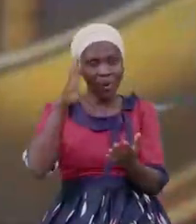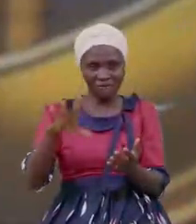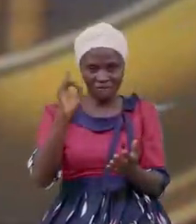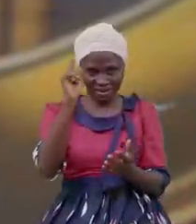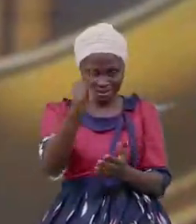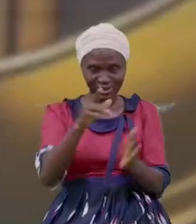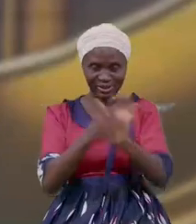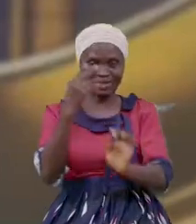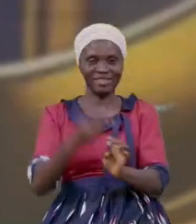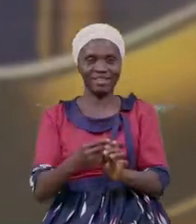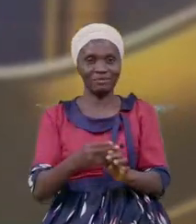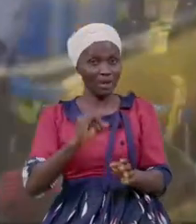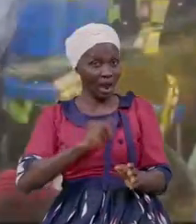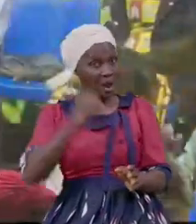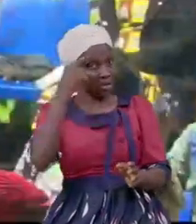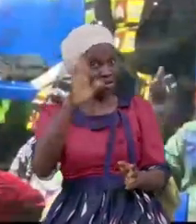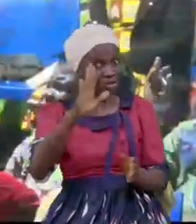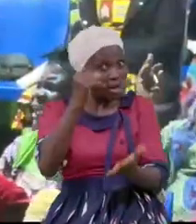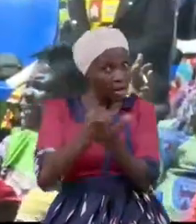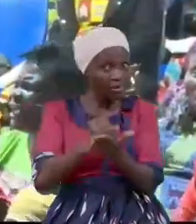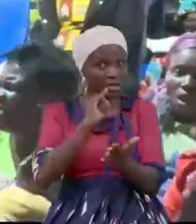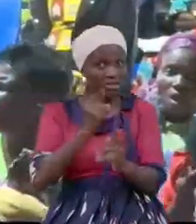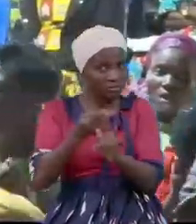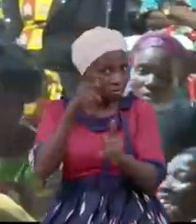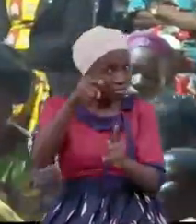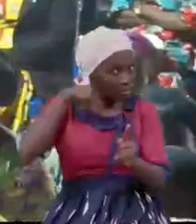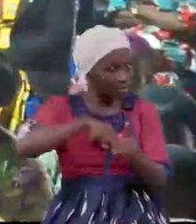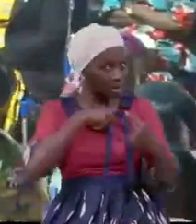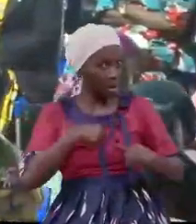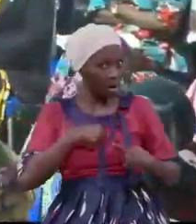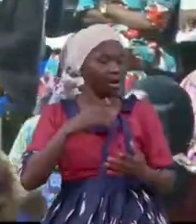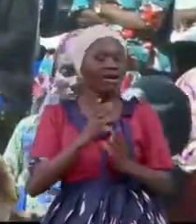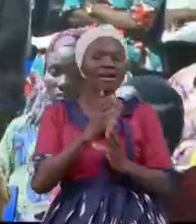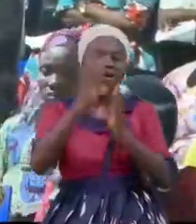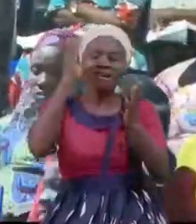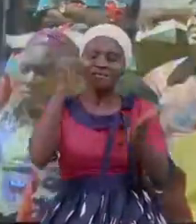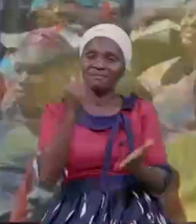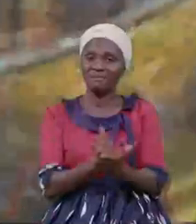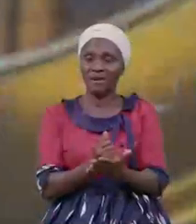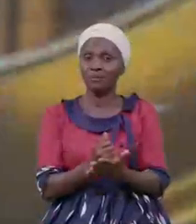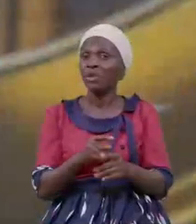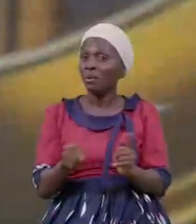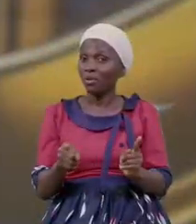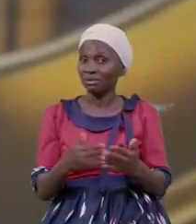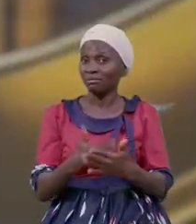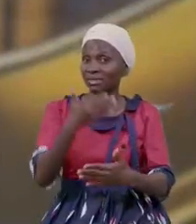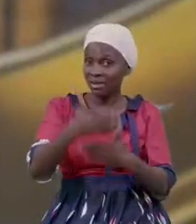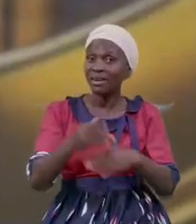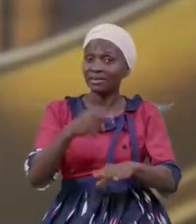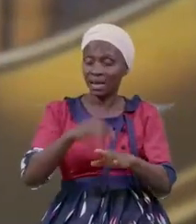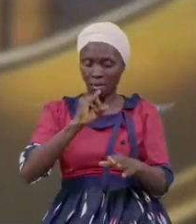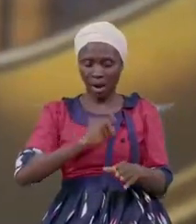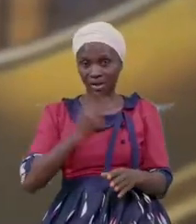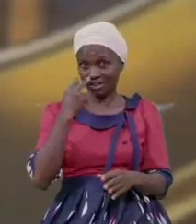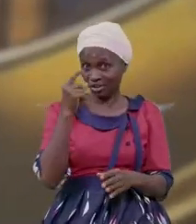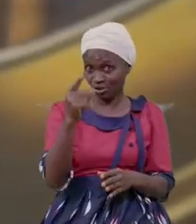trouver vous savez que l'Amen vient du cœur la prochaine fois que je vous verrai